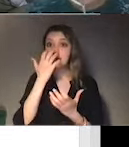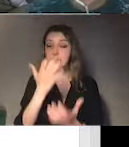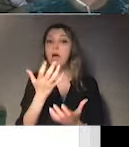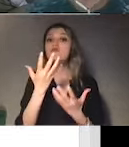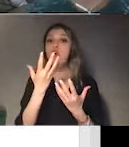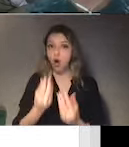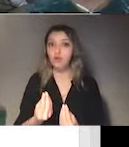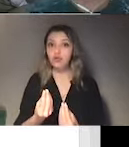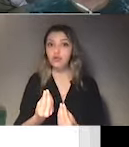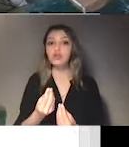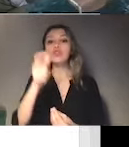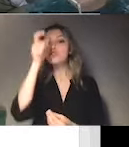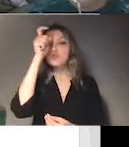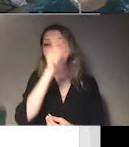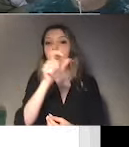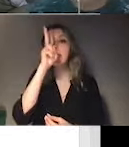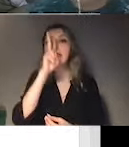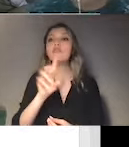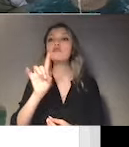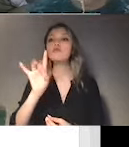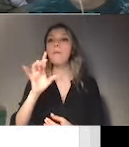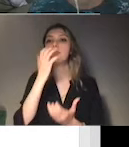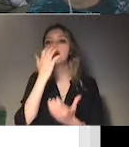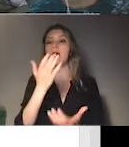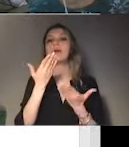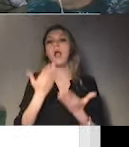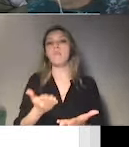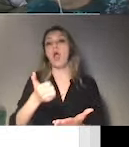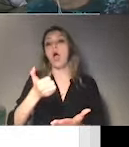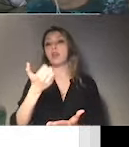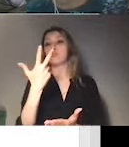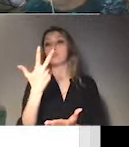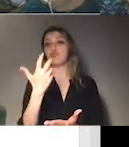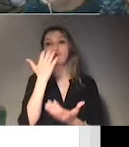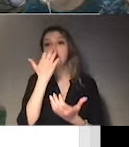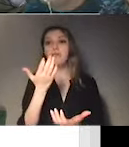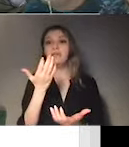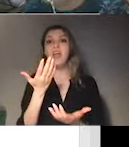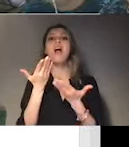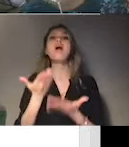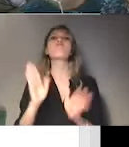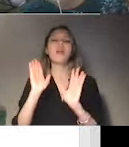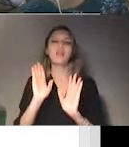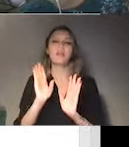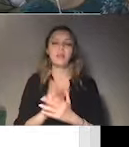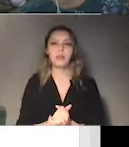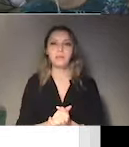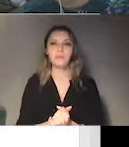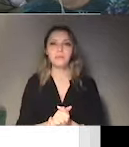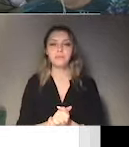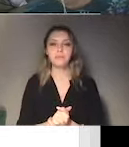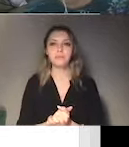bunların 215'ini kabul etti, 63'ünü de desteklemediğini ya da kayıt altına aldığını söyledi. Tabii